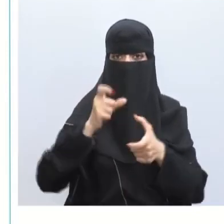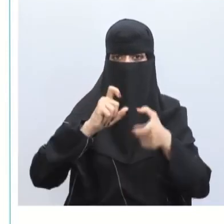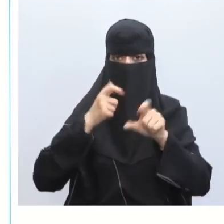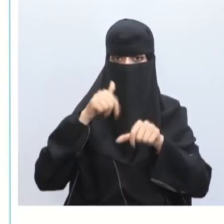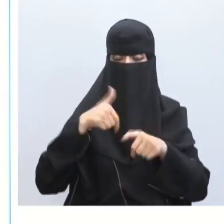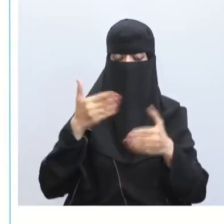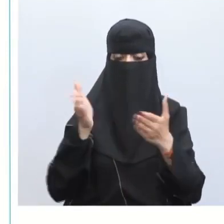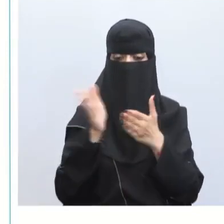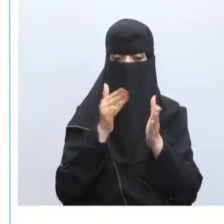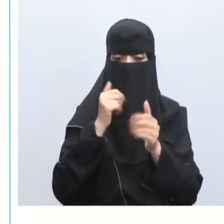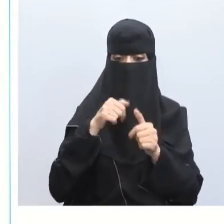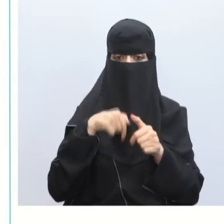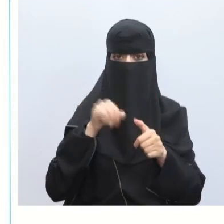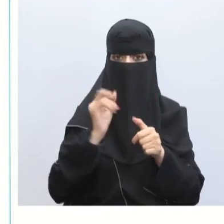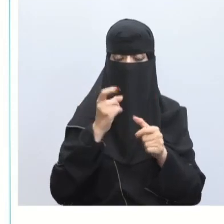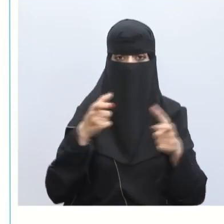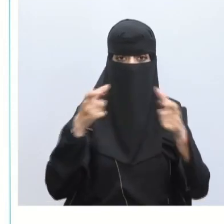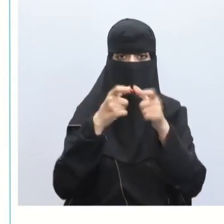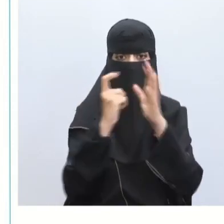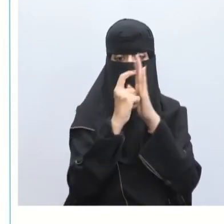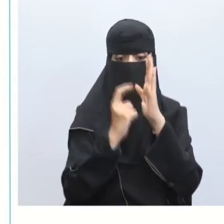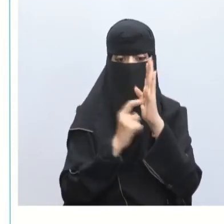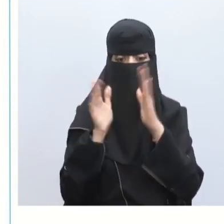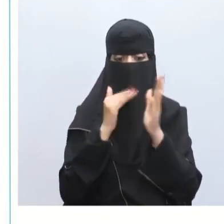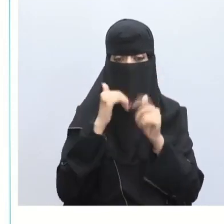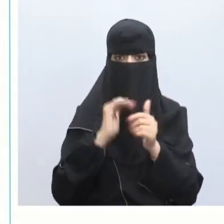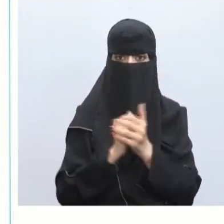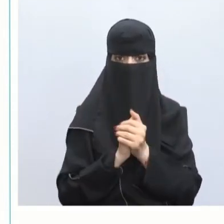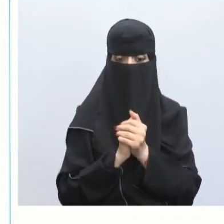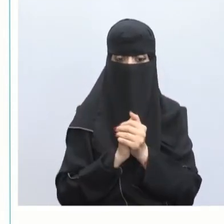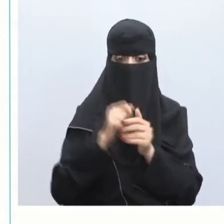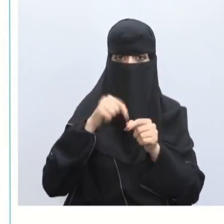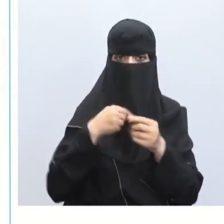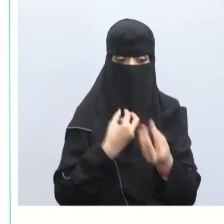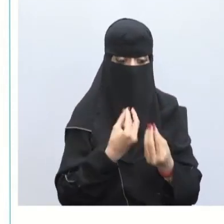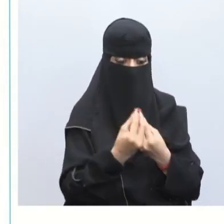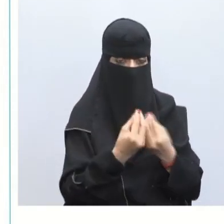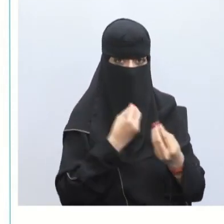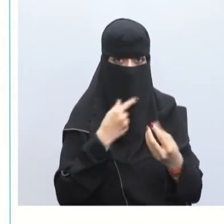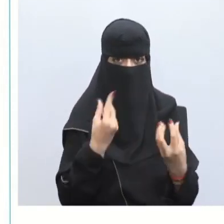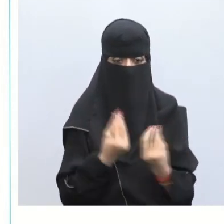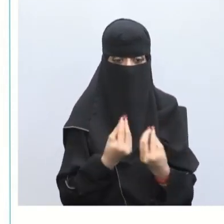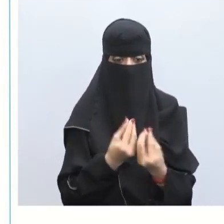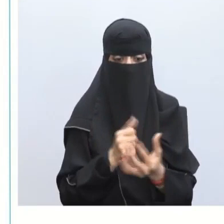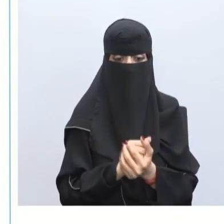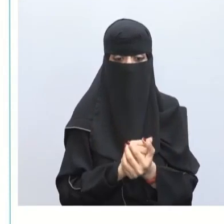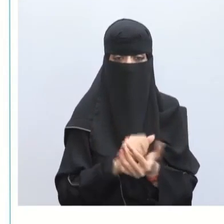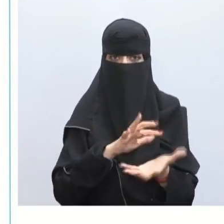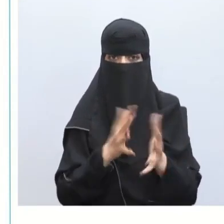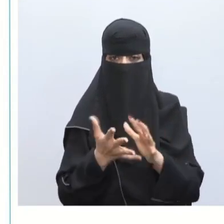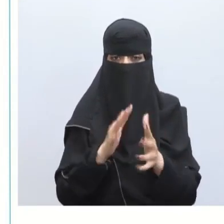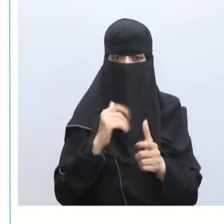يتالف المناخ من مجموعه من العناصر المتفاعله فيما بينها